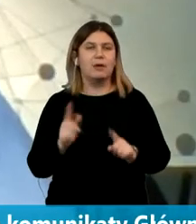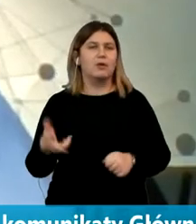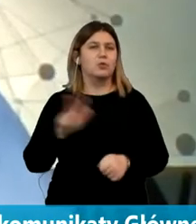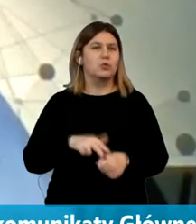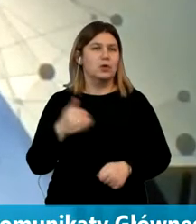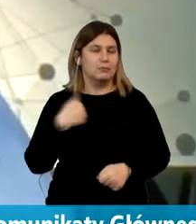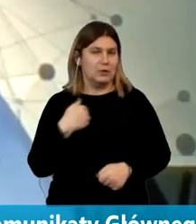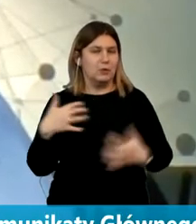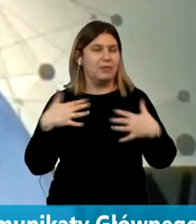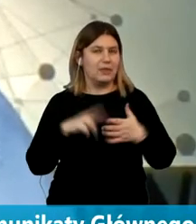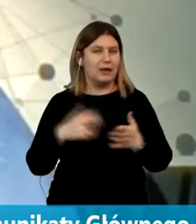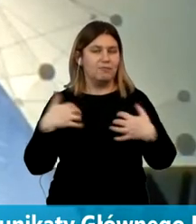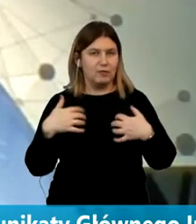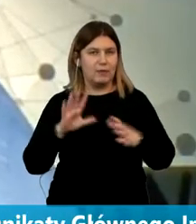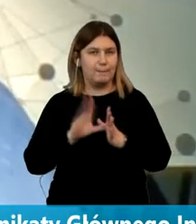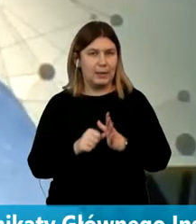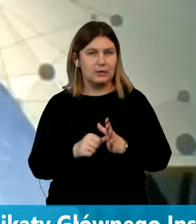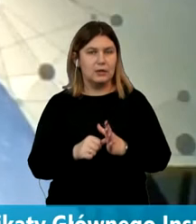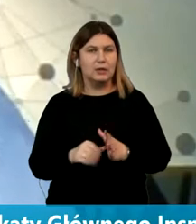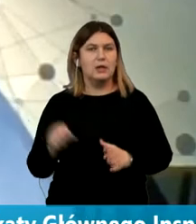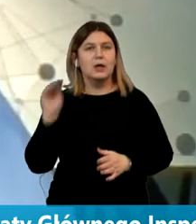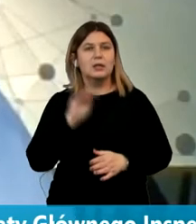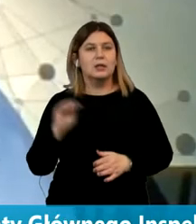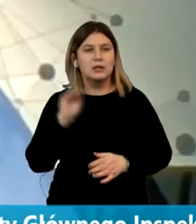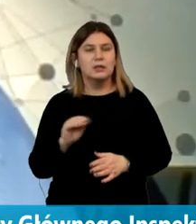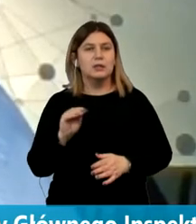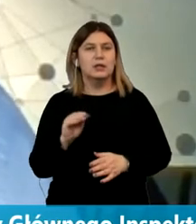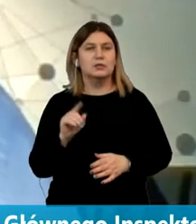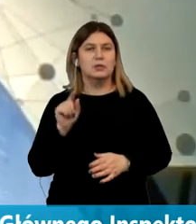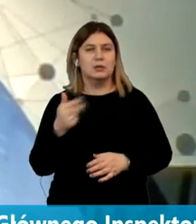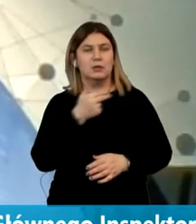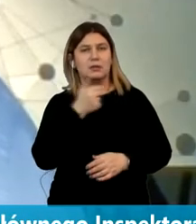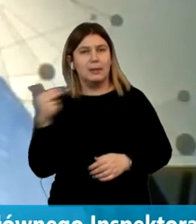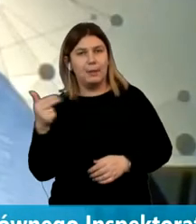w naszym mieście już od paru lat, jeszcze raz podeszliśmy do tego tematu.